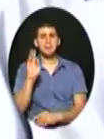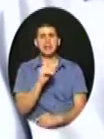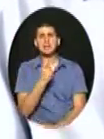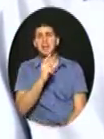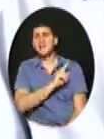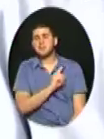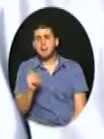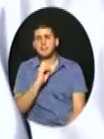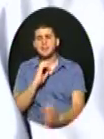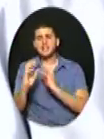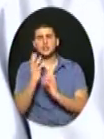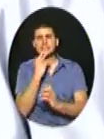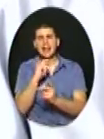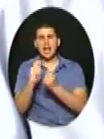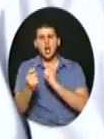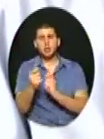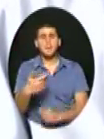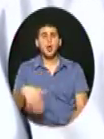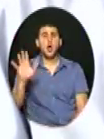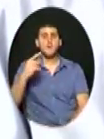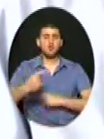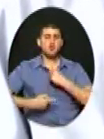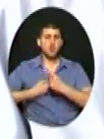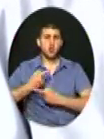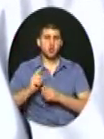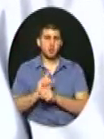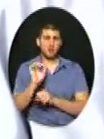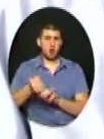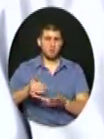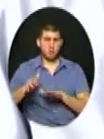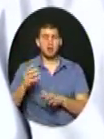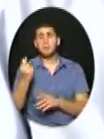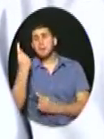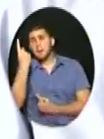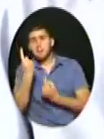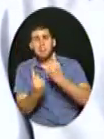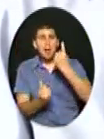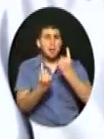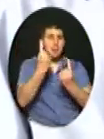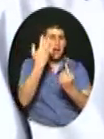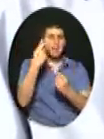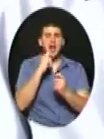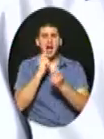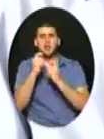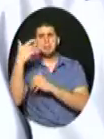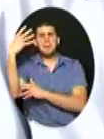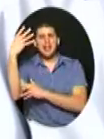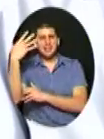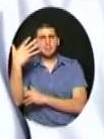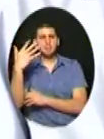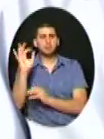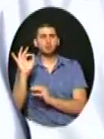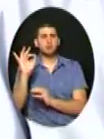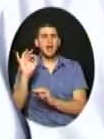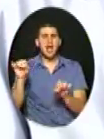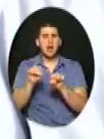מרעיונות לתקשורת הישראלית ברוב שנות כהונתו למעט כמה רעיונות ממלכתיים שהוא נתן באיזשהו בליץ